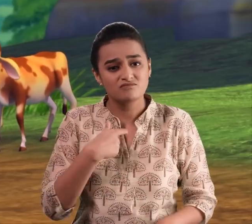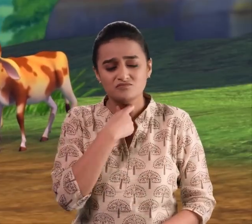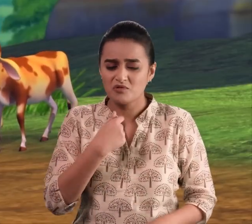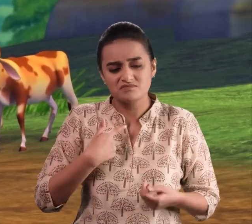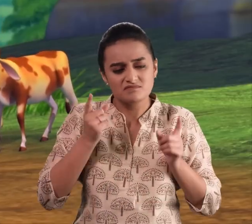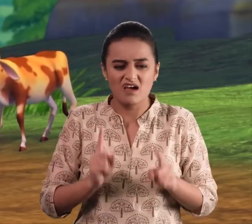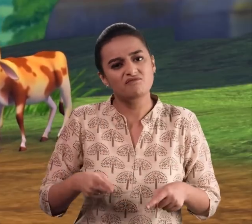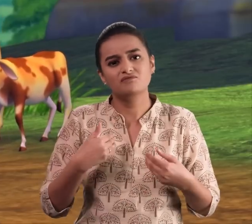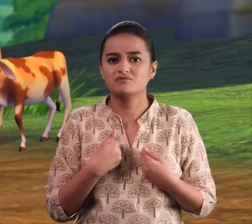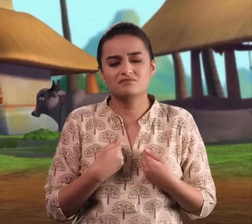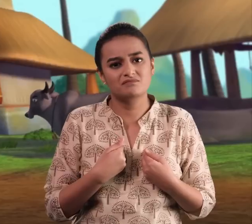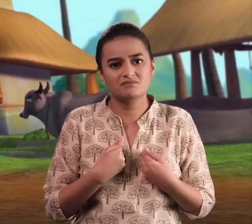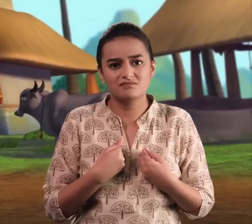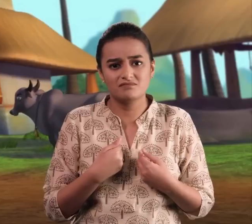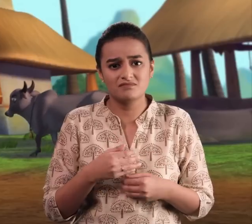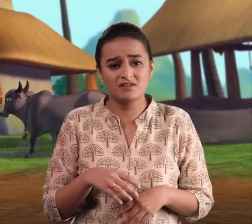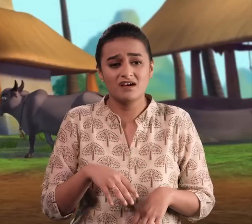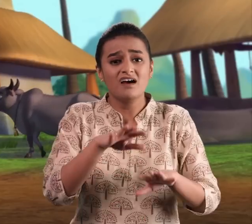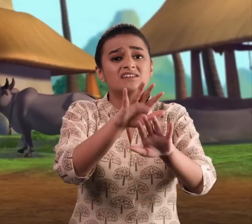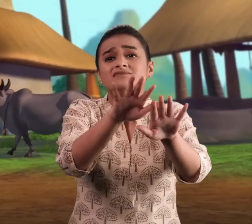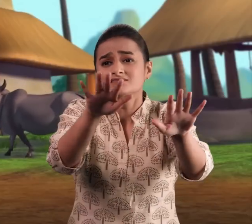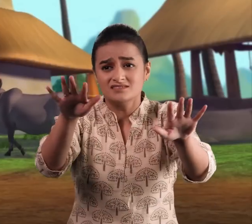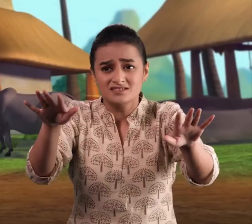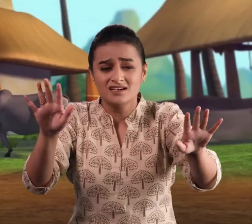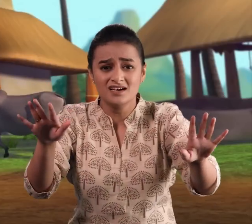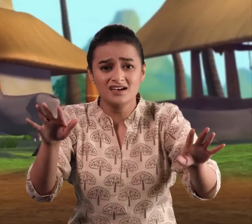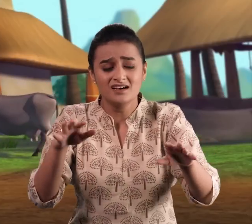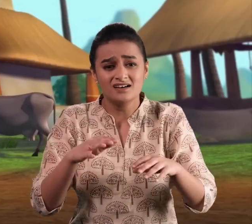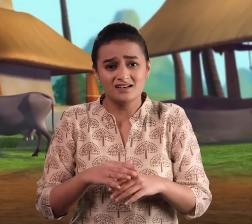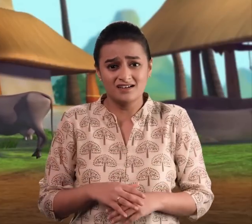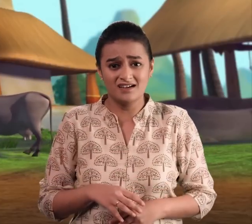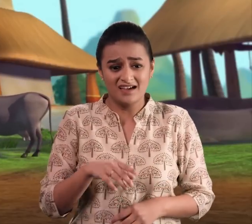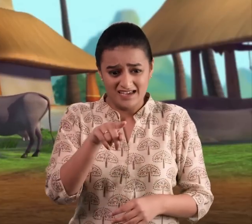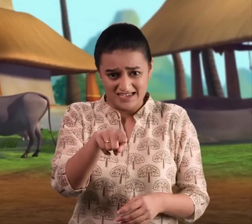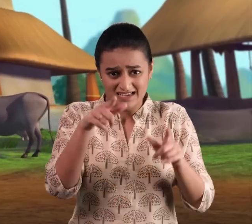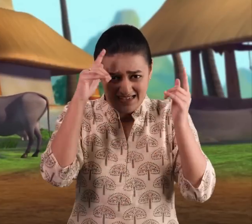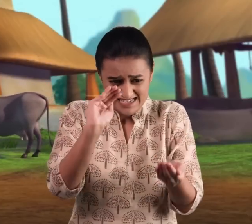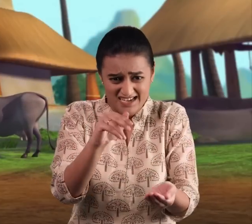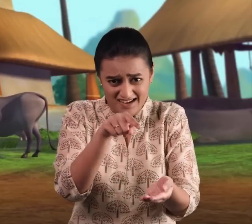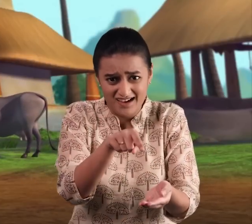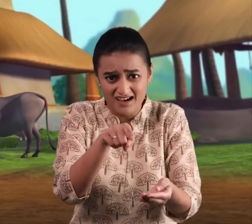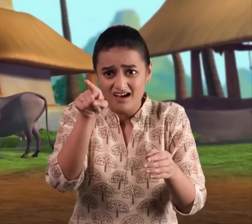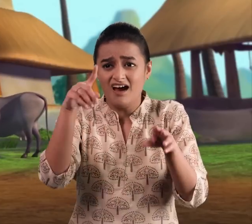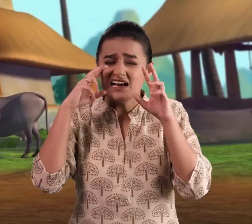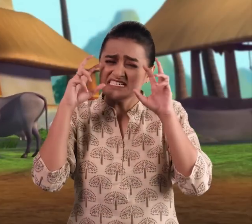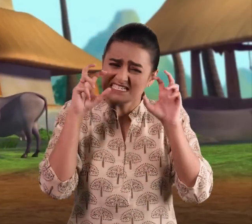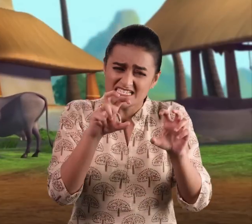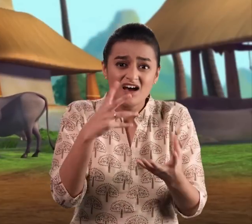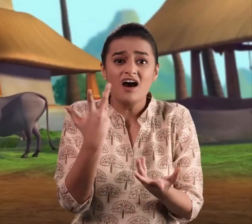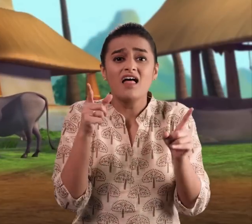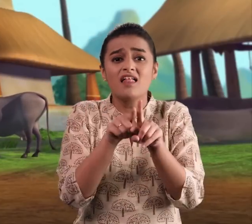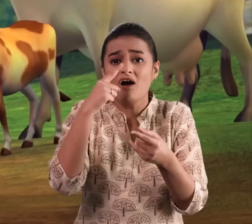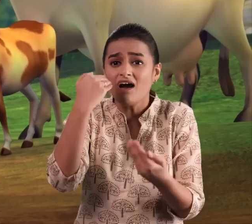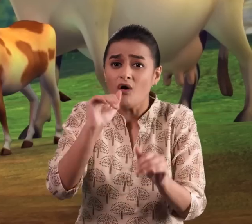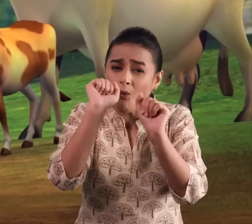अपना वचन निभाना होगा। मेरी प्यारी बहनों, मेरी इस अनाथ बच्ची का अपनी